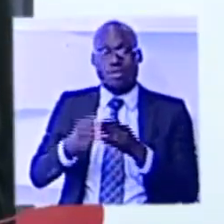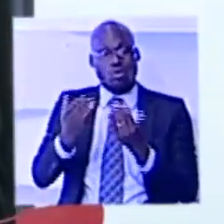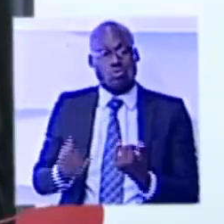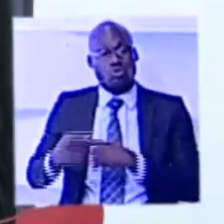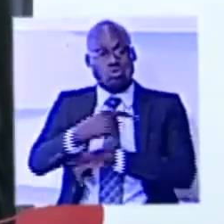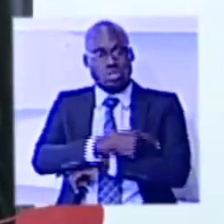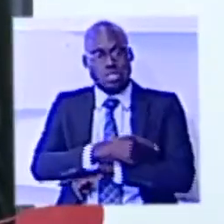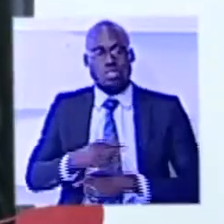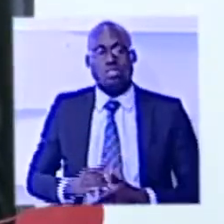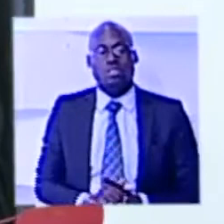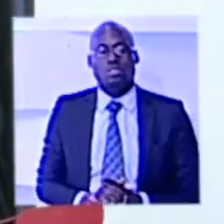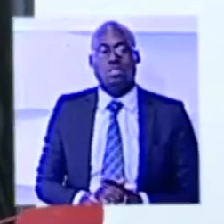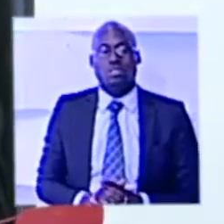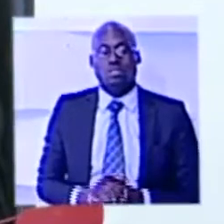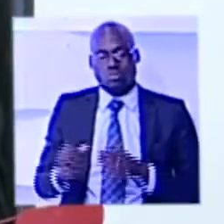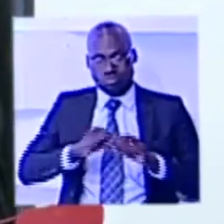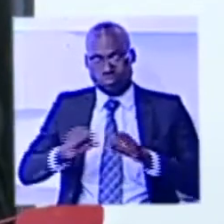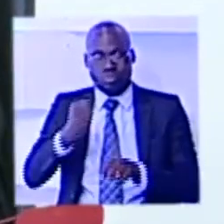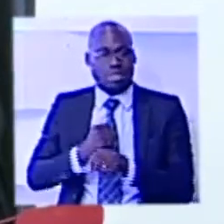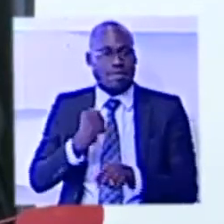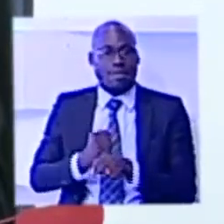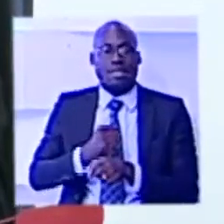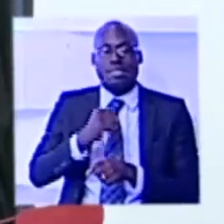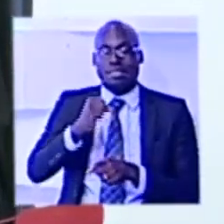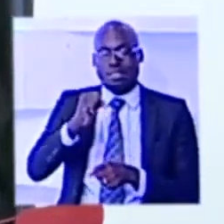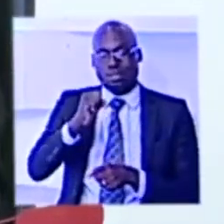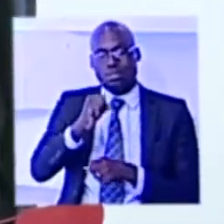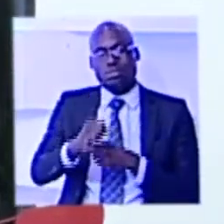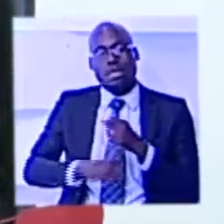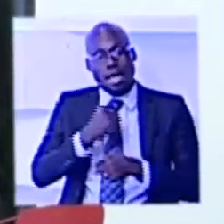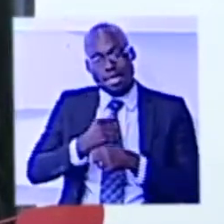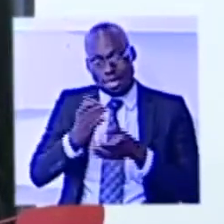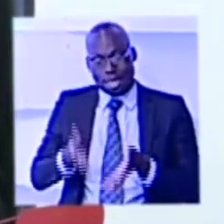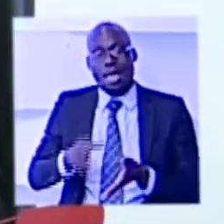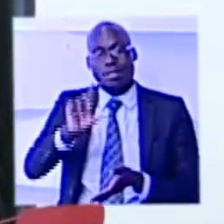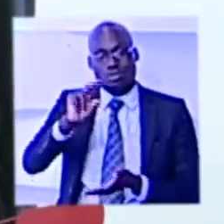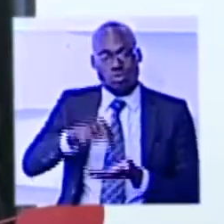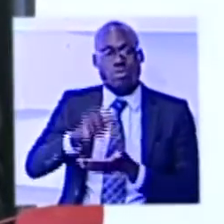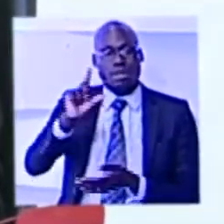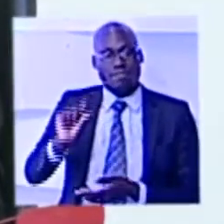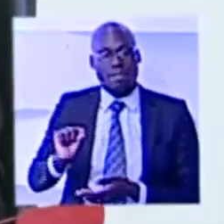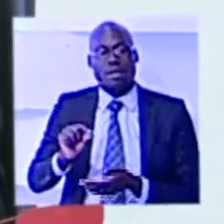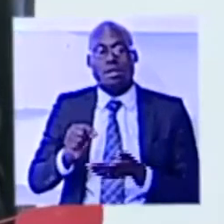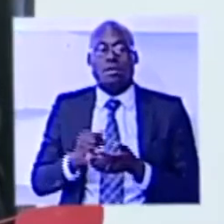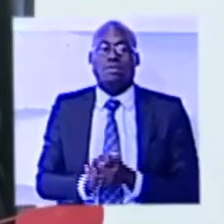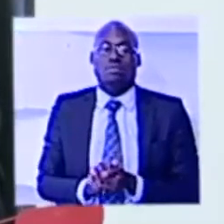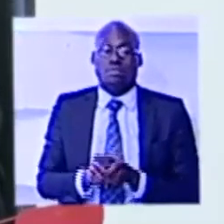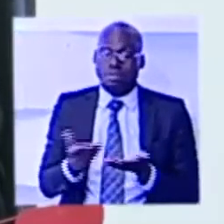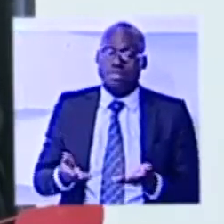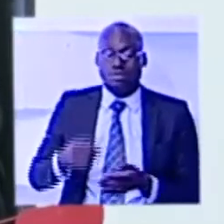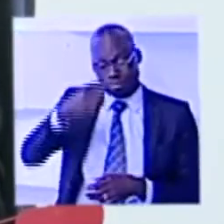pilotage, exercice 2020, se tient dans un contexte de crise sanitaire mondiale